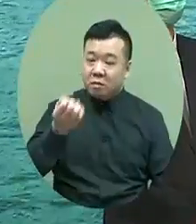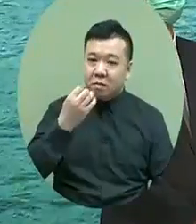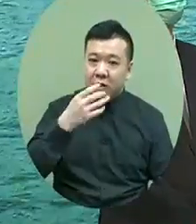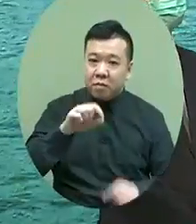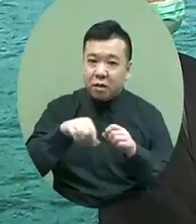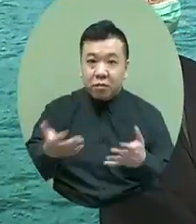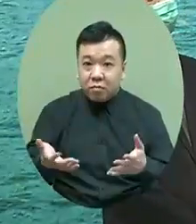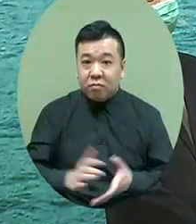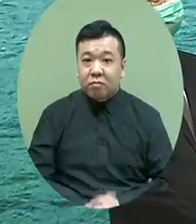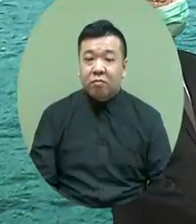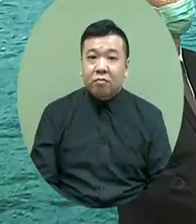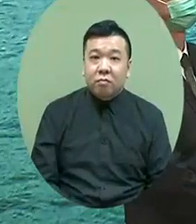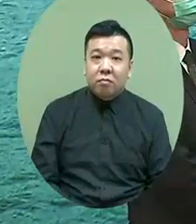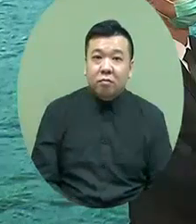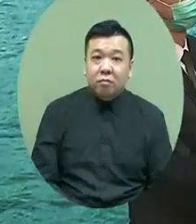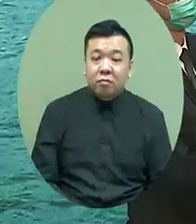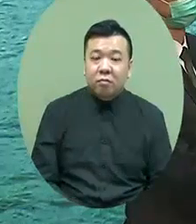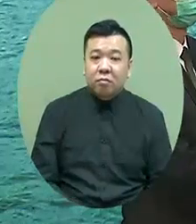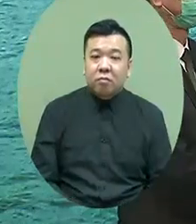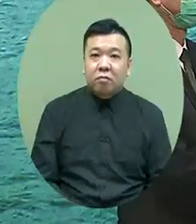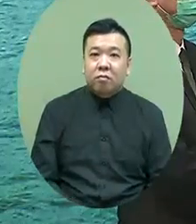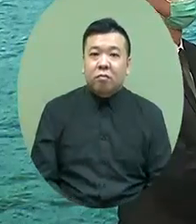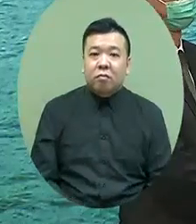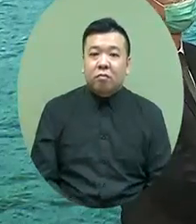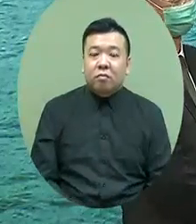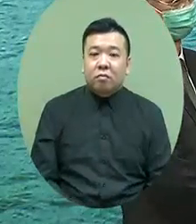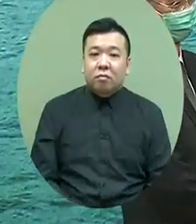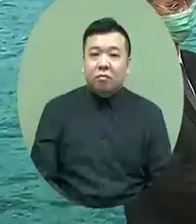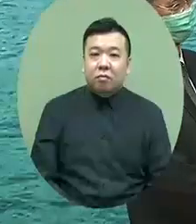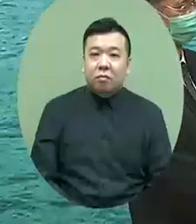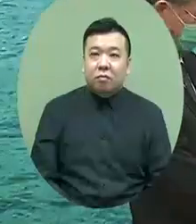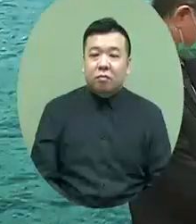以講多次個關於？